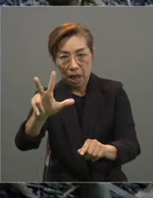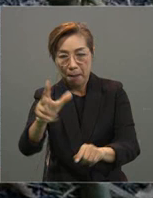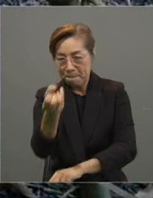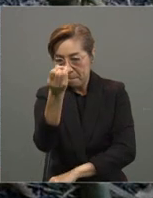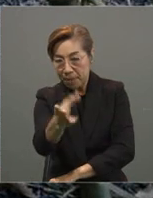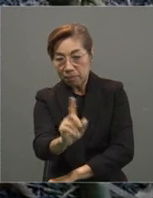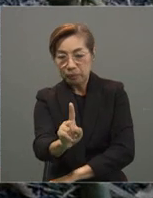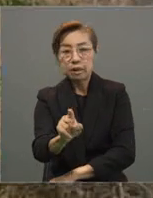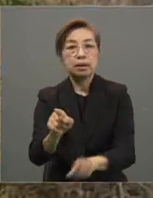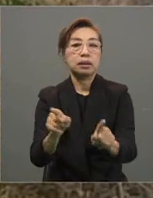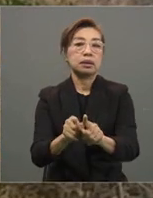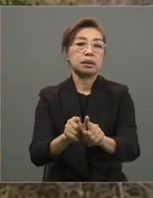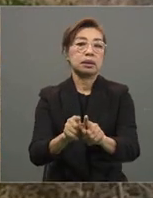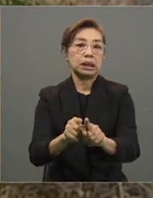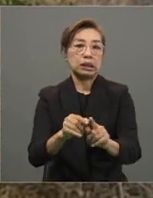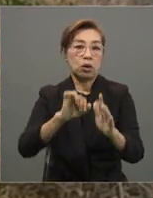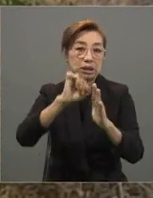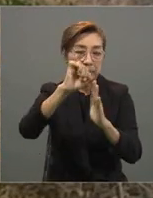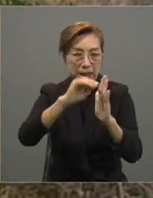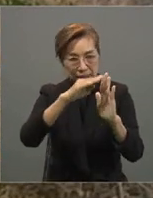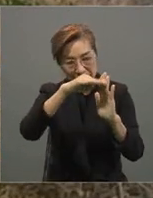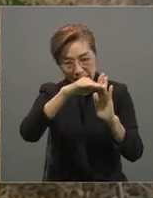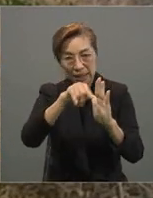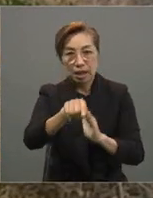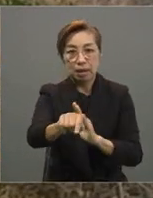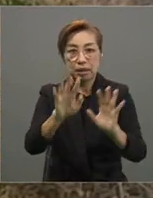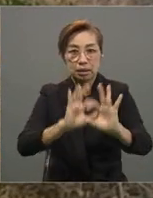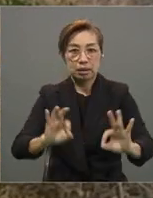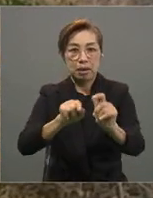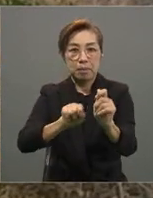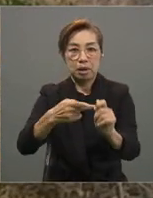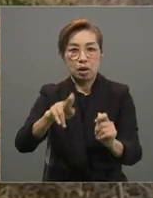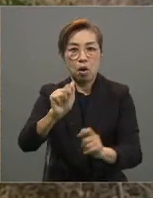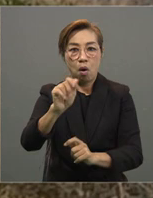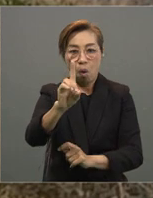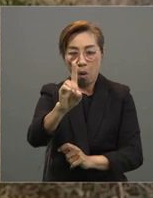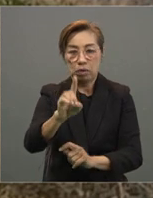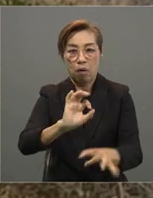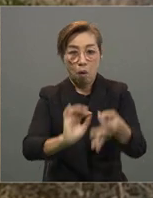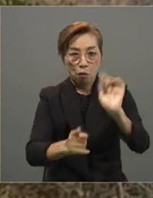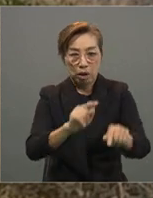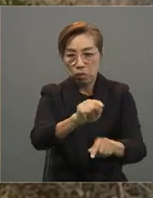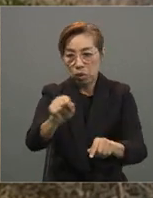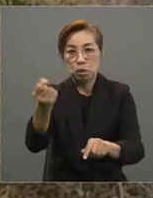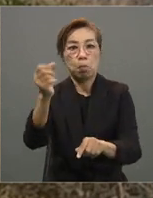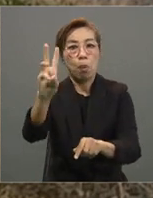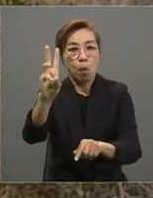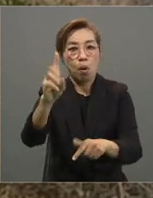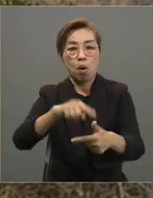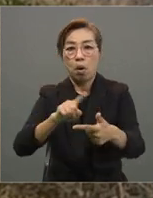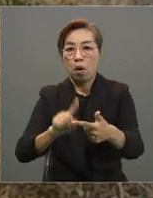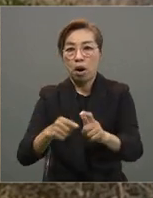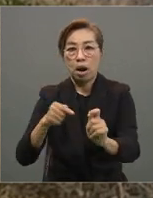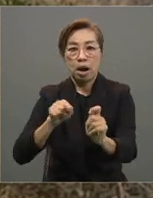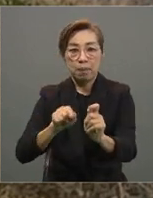มากที่สุดยังเป็นพื้นที่ทางตอนใต้ของจังหวัดโดยเฉพาะค่ะที่อำเภอฮอดมากถึง 16จุดด้วยกันรองลงมาที่